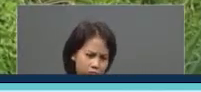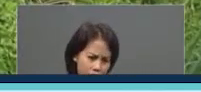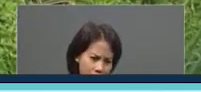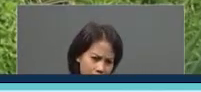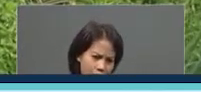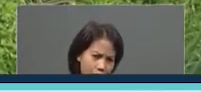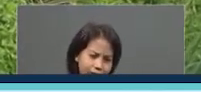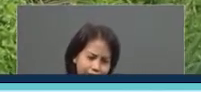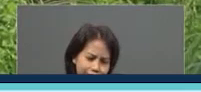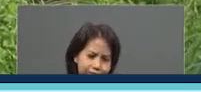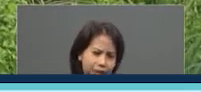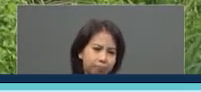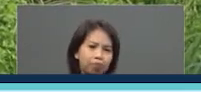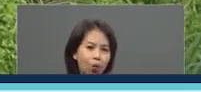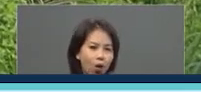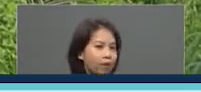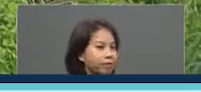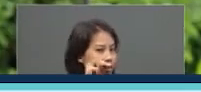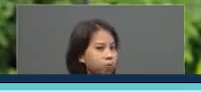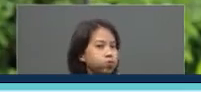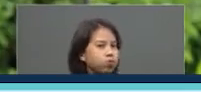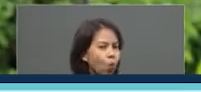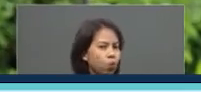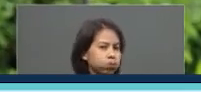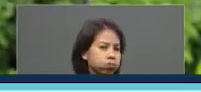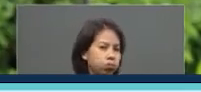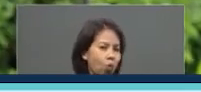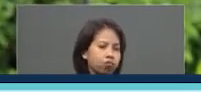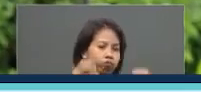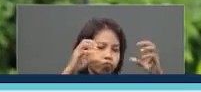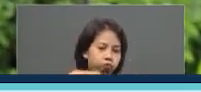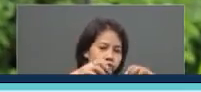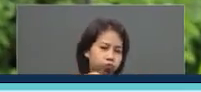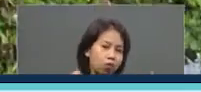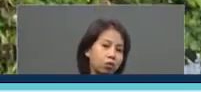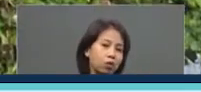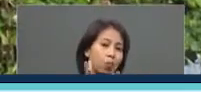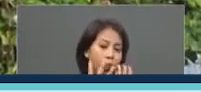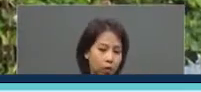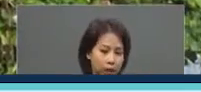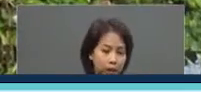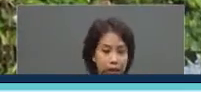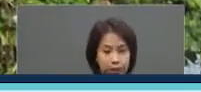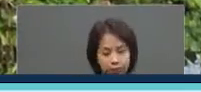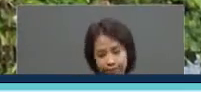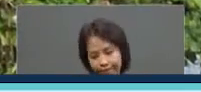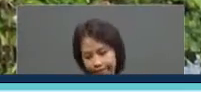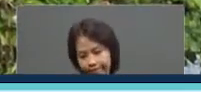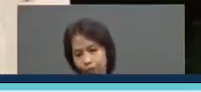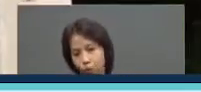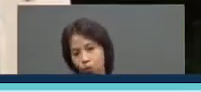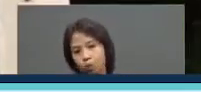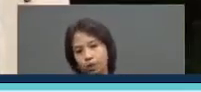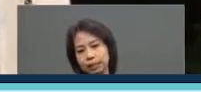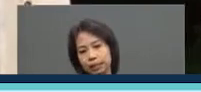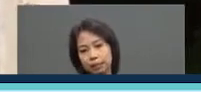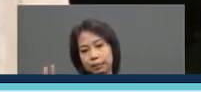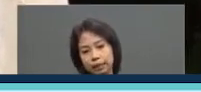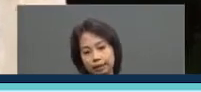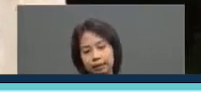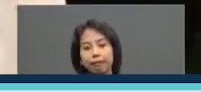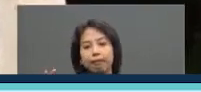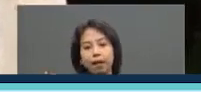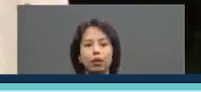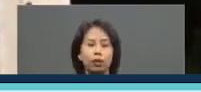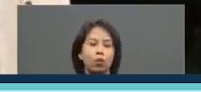ทรภัมภ์สำนักงานสลากกินแบ่งรัฐบาลลงพื้นที่มอบถุงยังชีพตามโครงการน้ำพระทัยพระราชทานและโคร